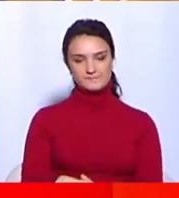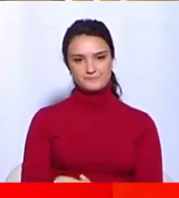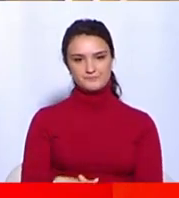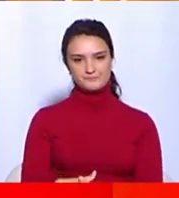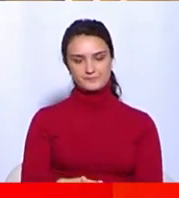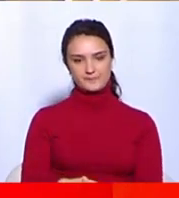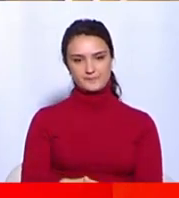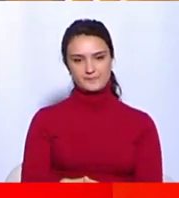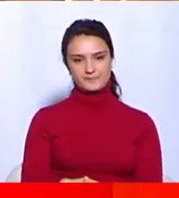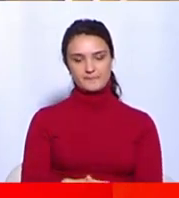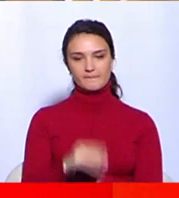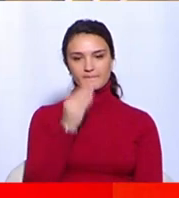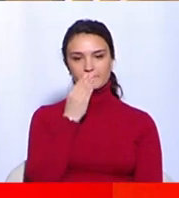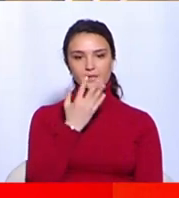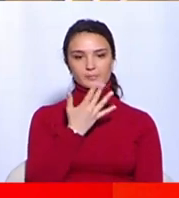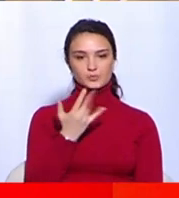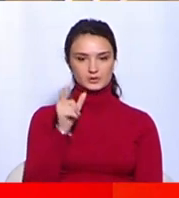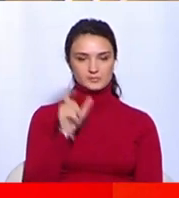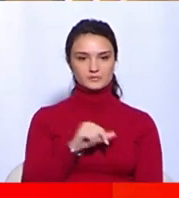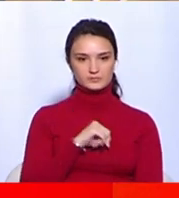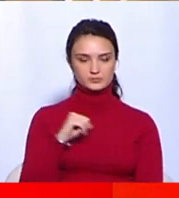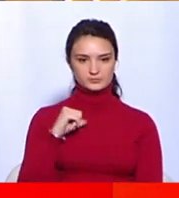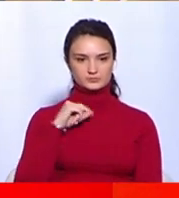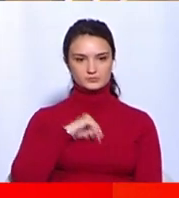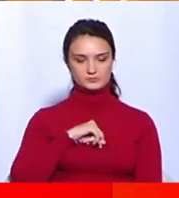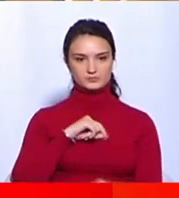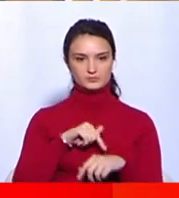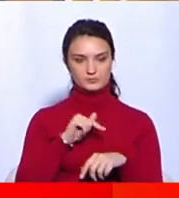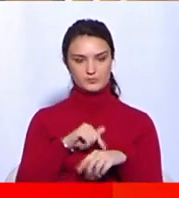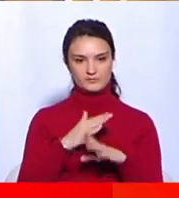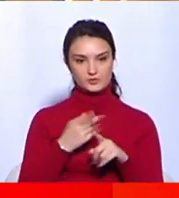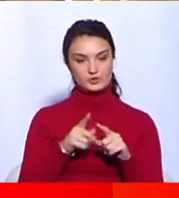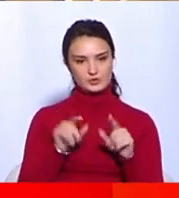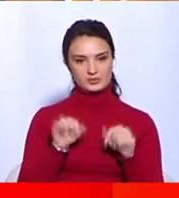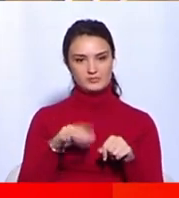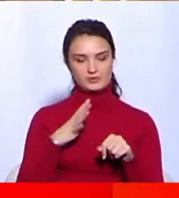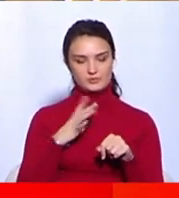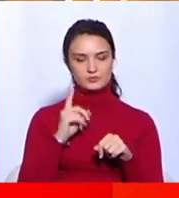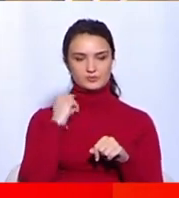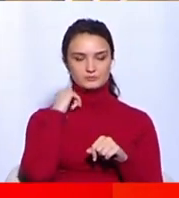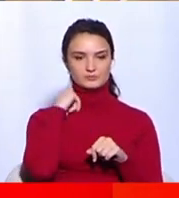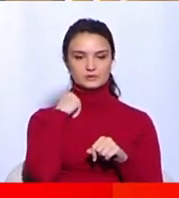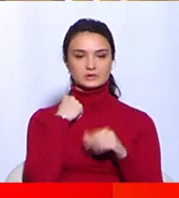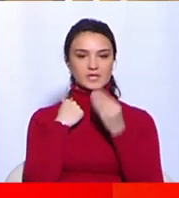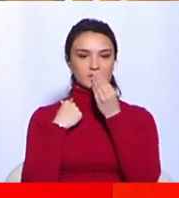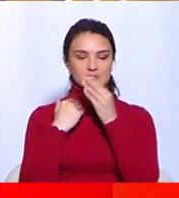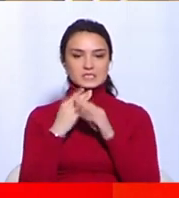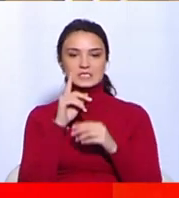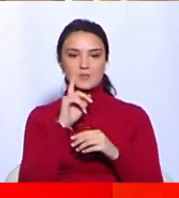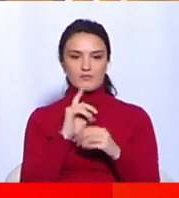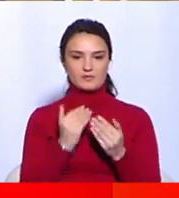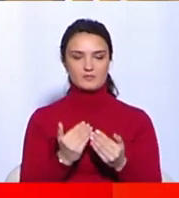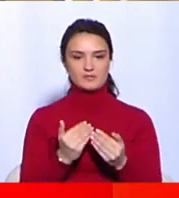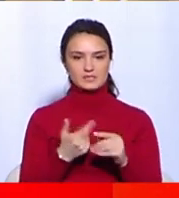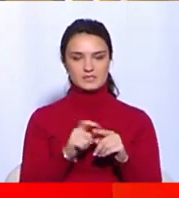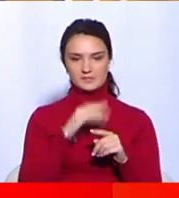და პროდუქტი რომლისკენაც ადამიანს აქვს დაუოკებელი სწრაფვა შეიძლება იყოს რადგან საკვები წარმოადგენს სიამოვნების